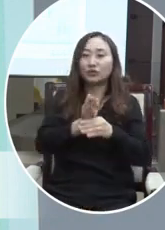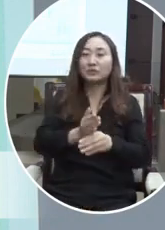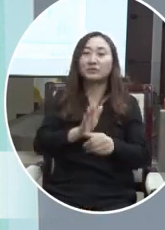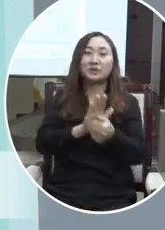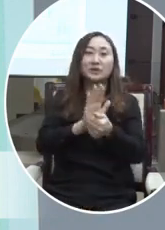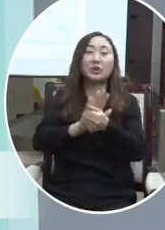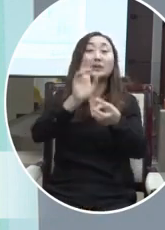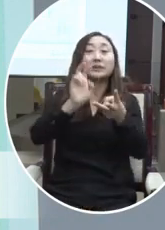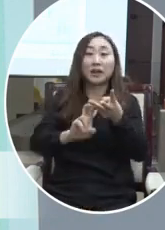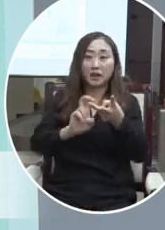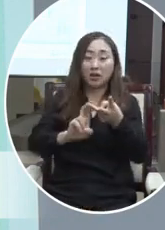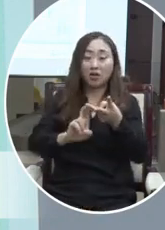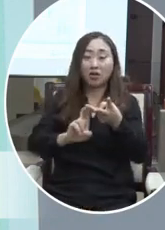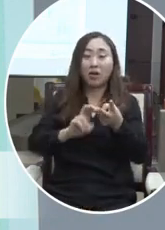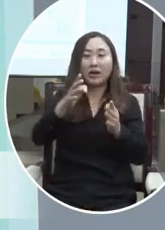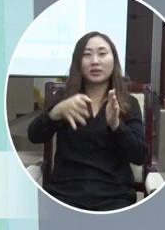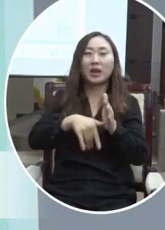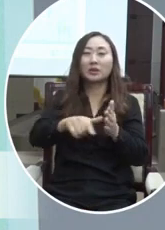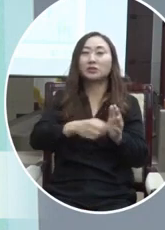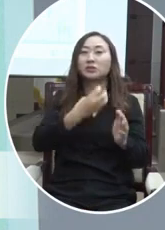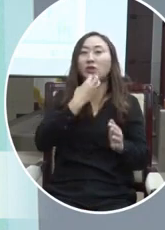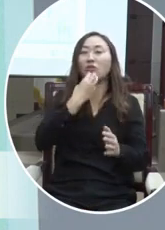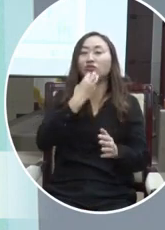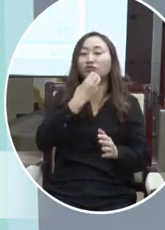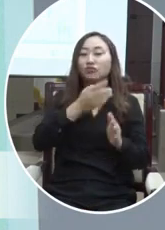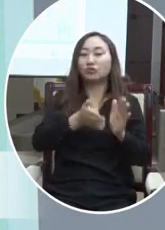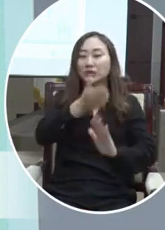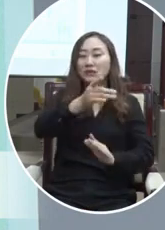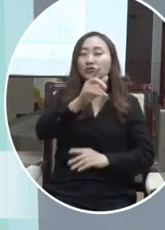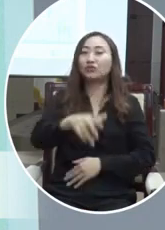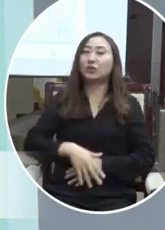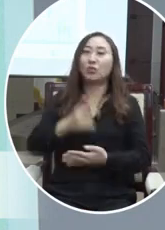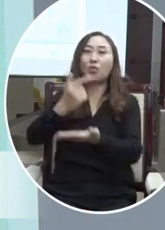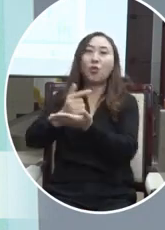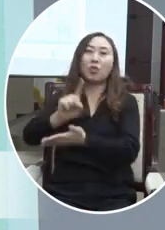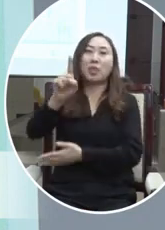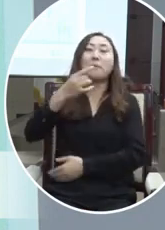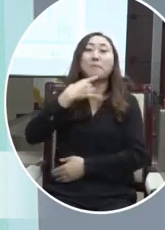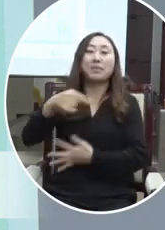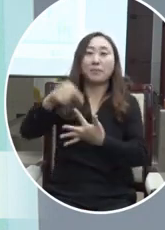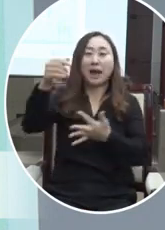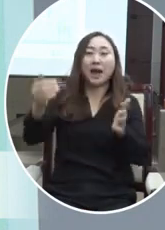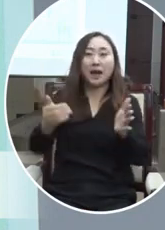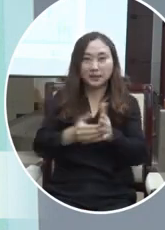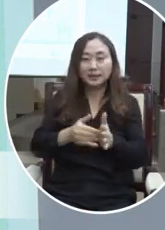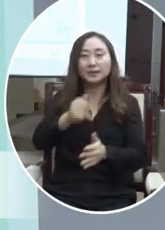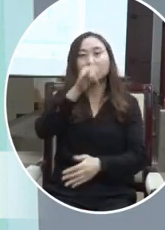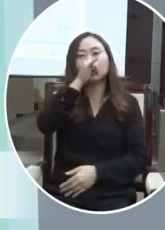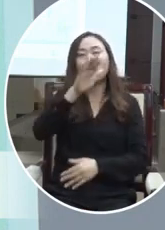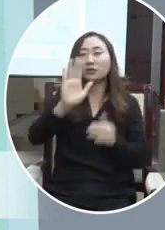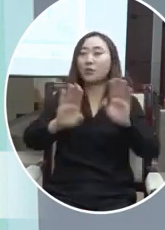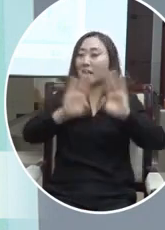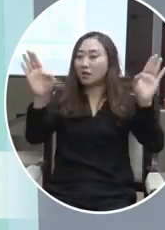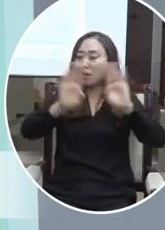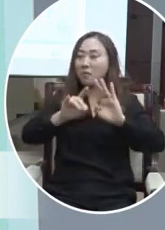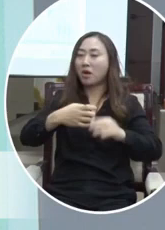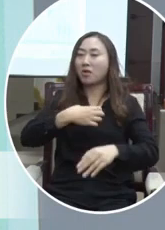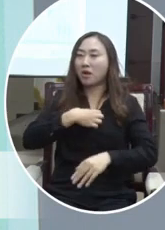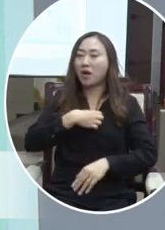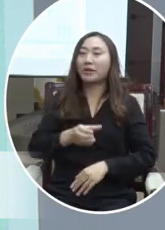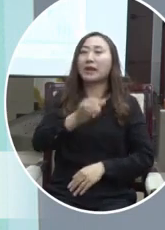공모에 서울시 자치구 중 노원구가 유일하게 선정되었습니다. 탄소중립지원센터는 기후위기 대응을